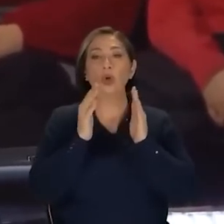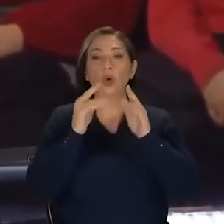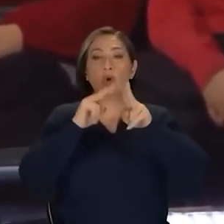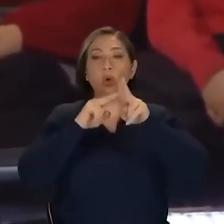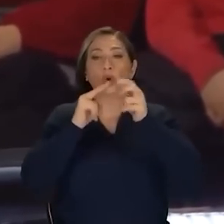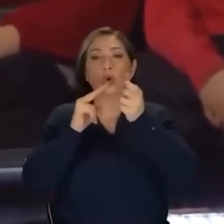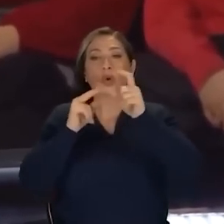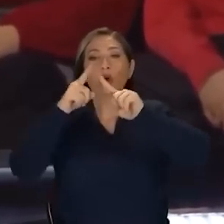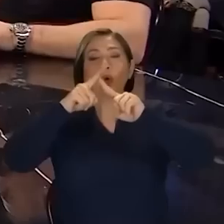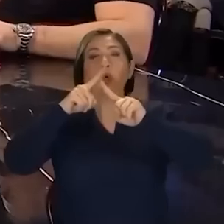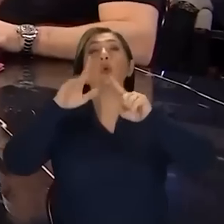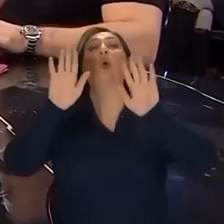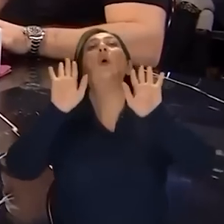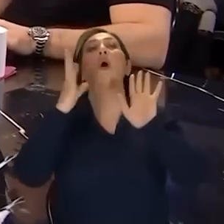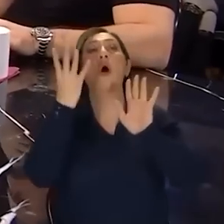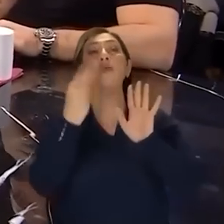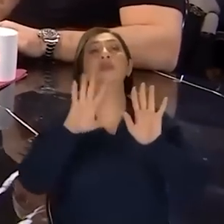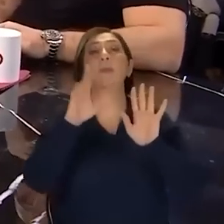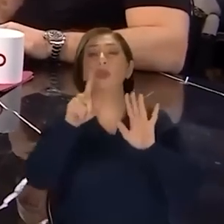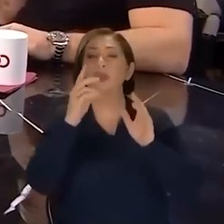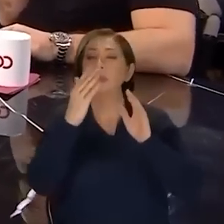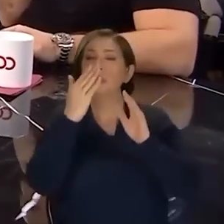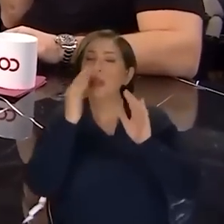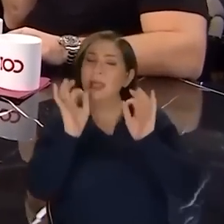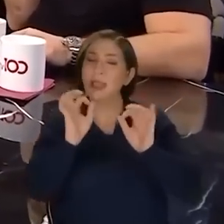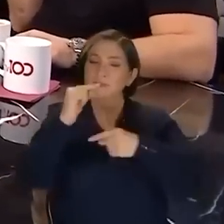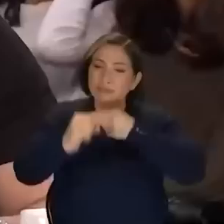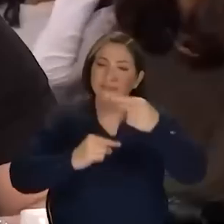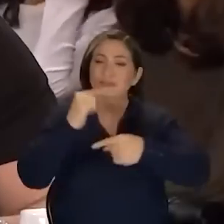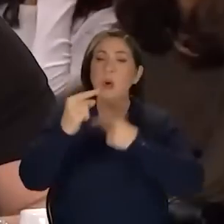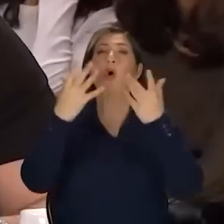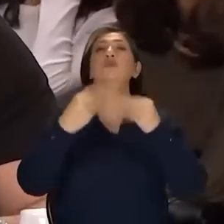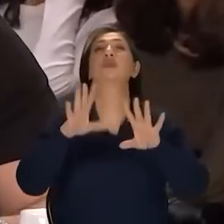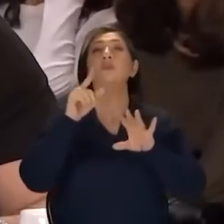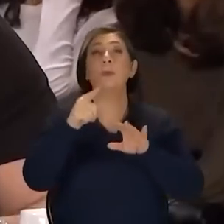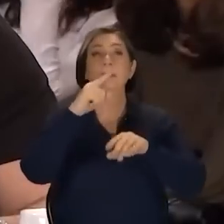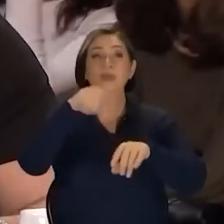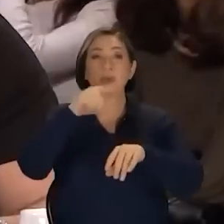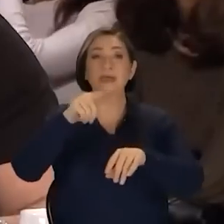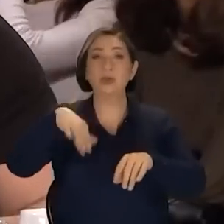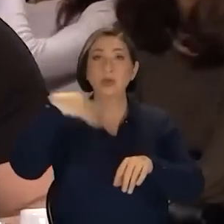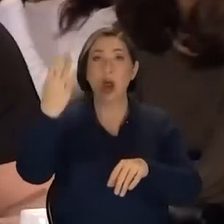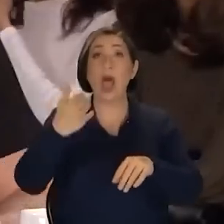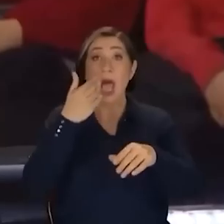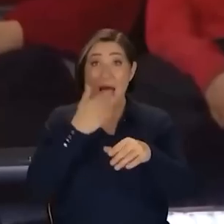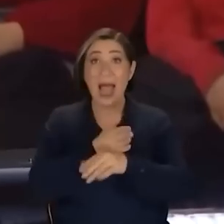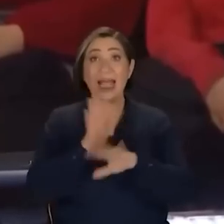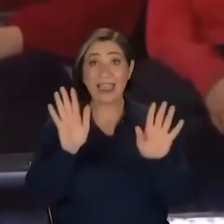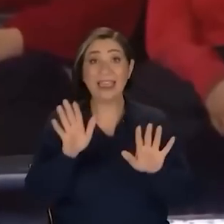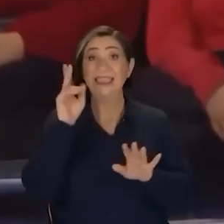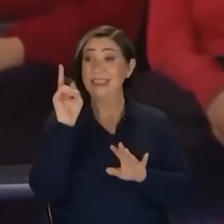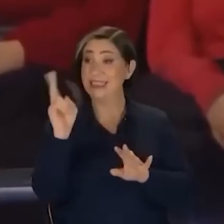kültürleşmeyeceğini bunun klasikleşmeyeceğini ya da başka bir deyimle ve bunların bir süre sonra hakikaten